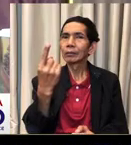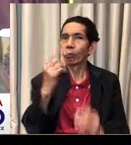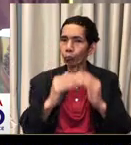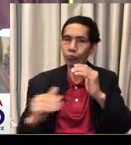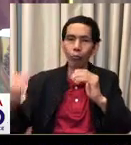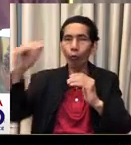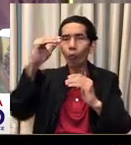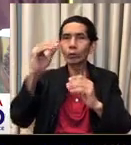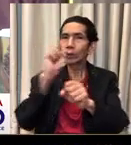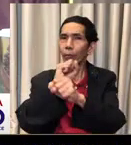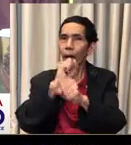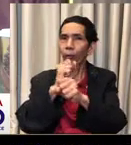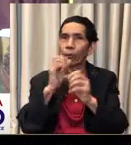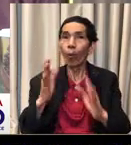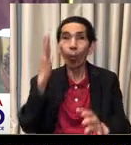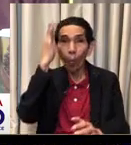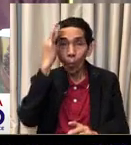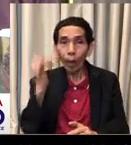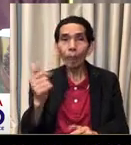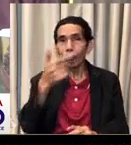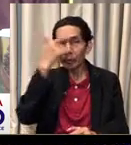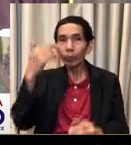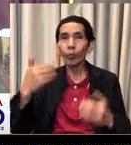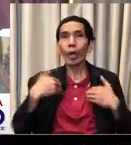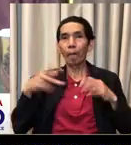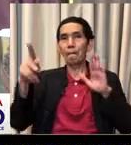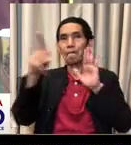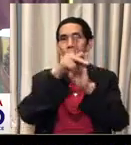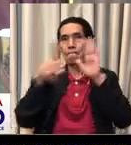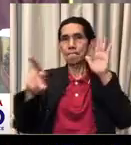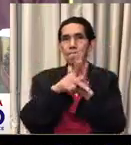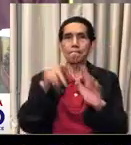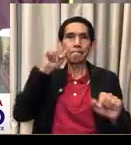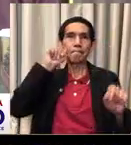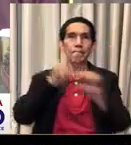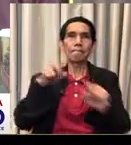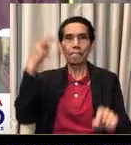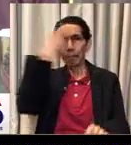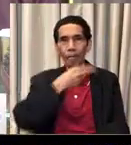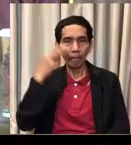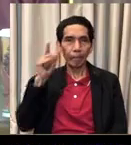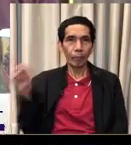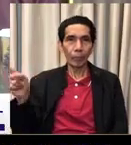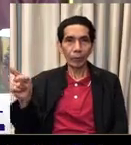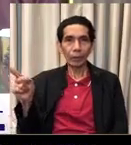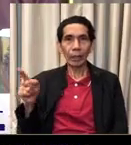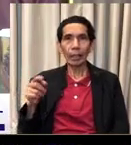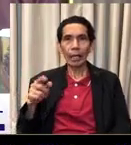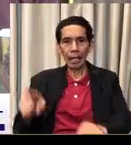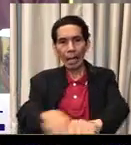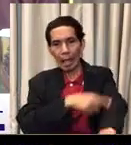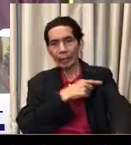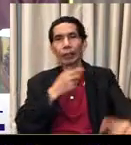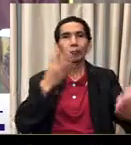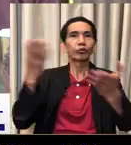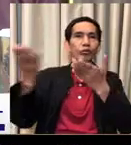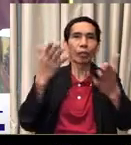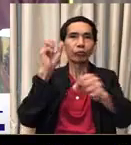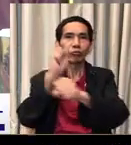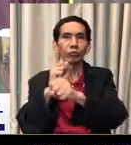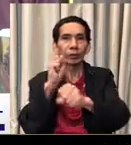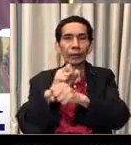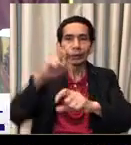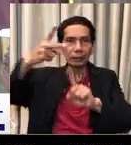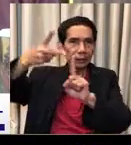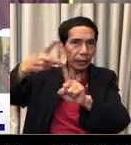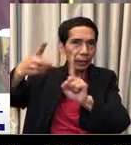You know why? Kasi may policy kami ni ate. Length of service.